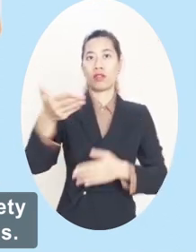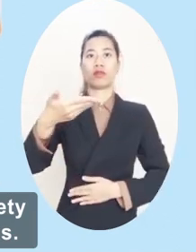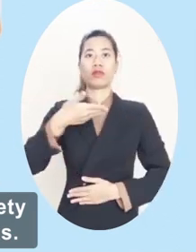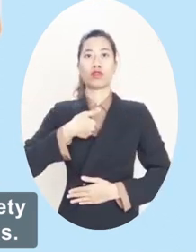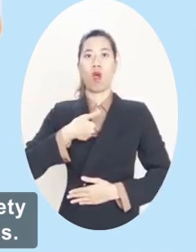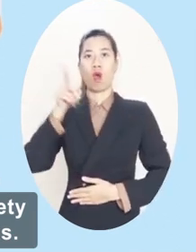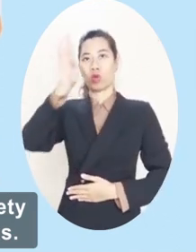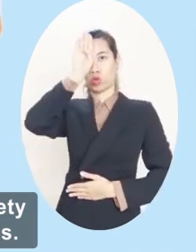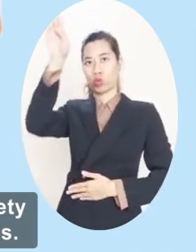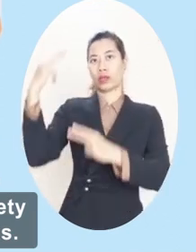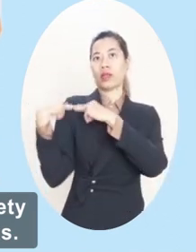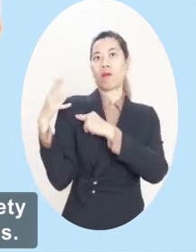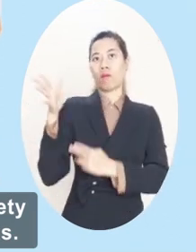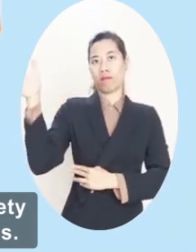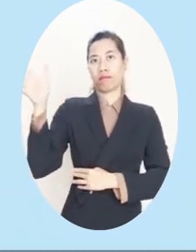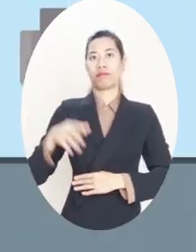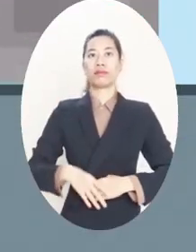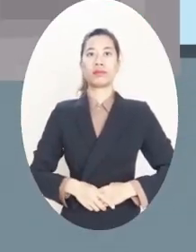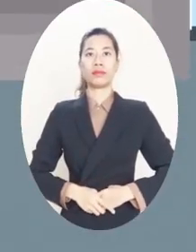này theo quy định pháp luật hiện hành.